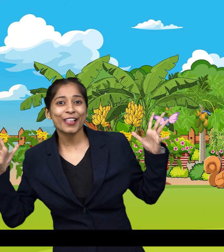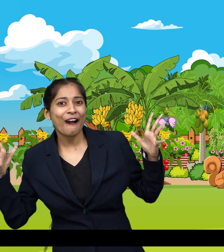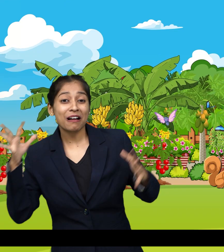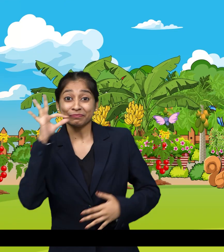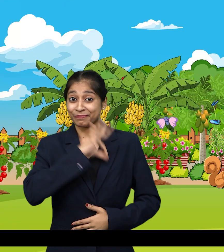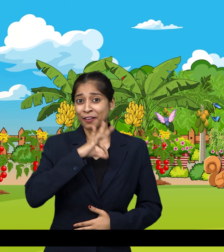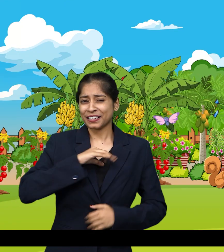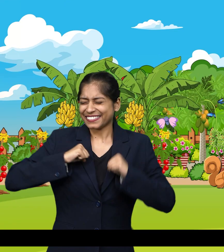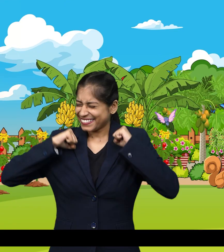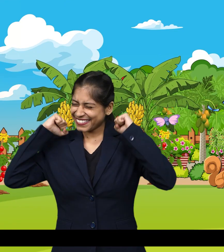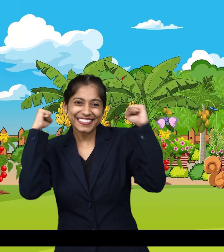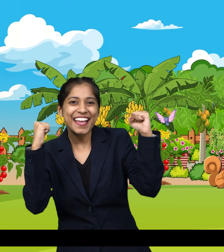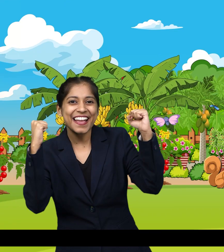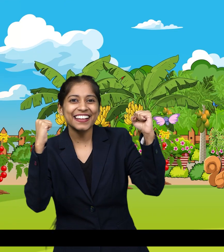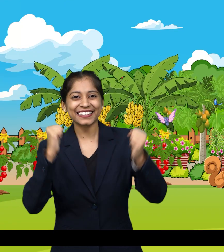హురే!